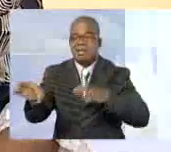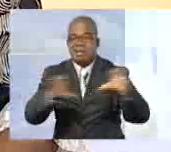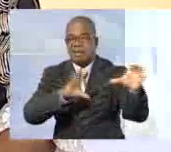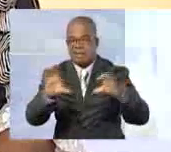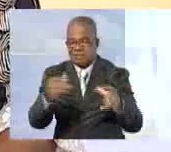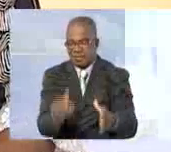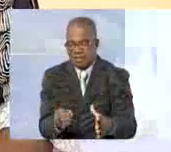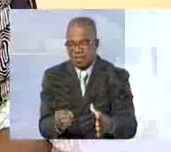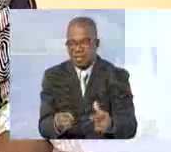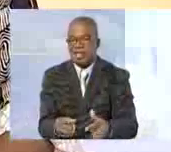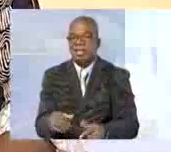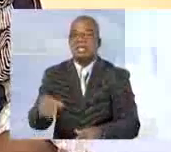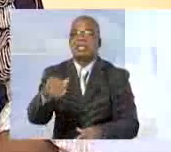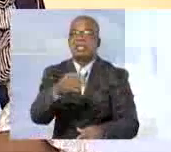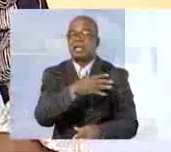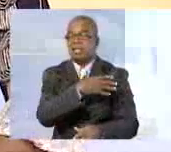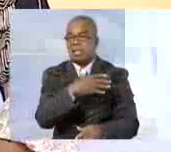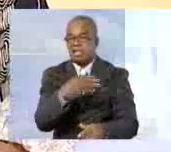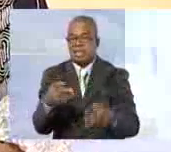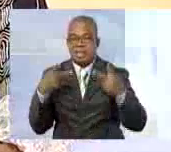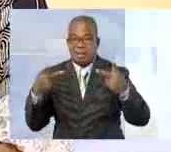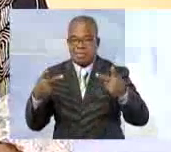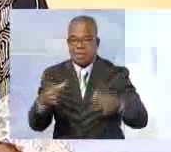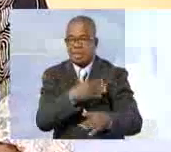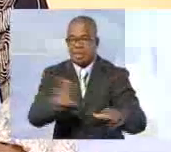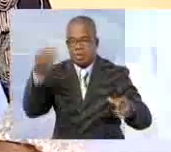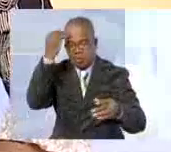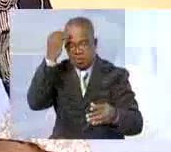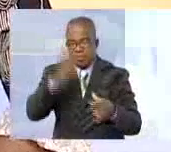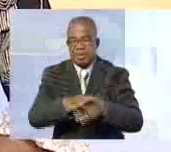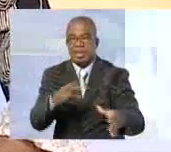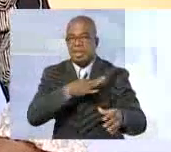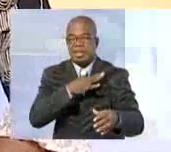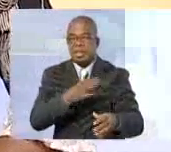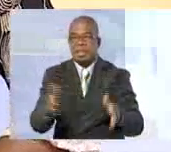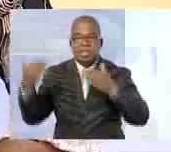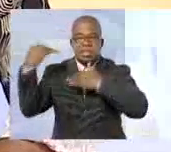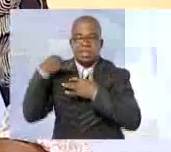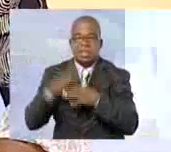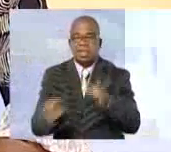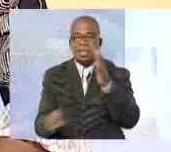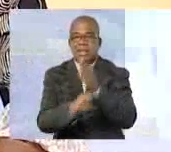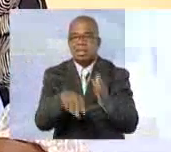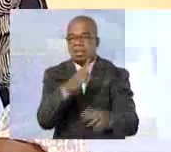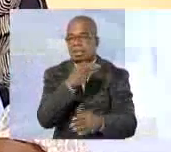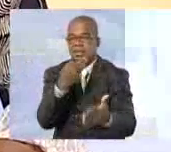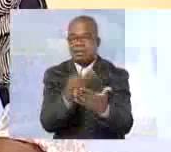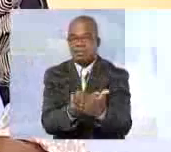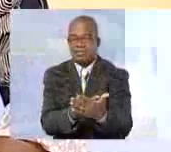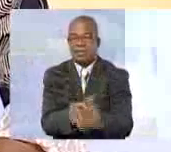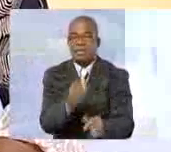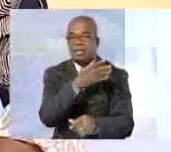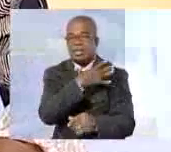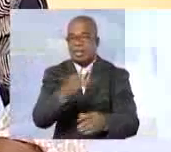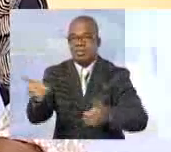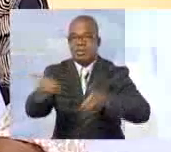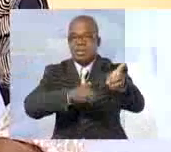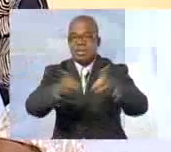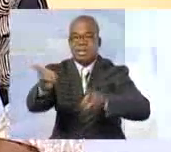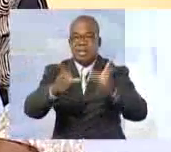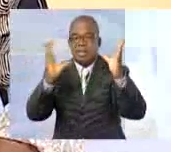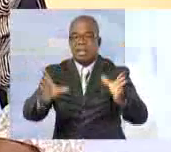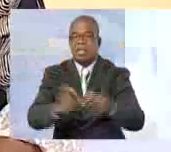cet examen s'est déroulée récemment en présence du ministre délégué chargé de l'économie et des finances, Kabanyalé, et du directeur